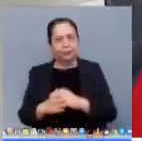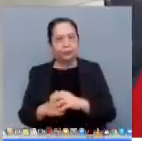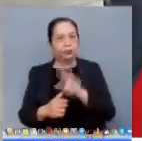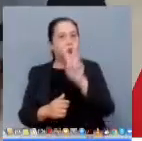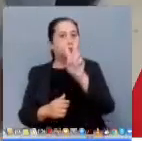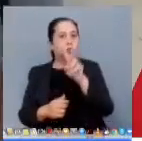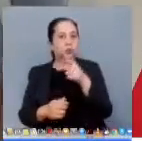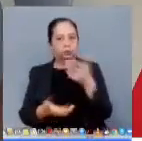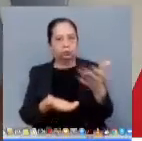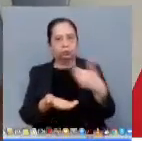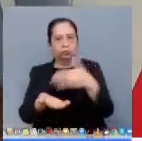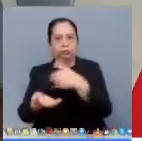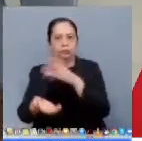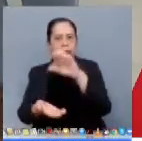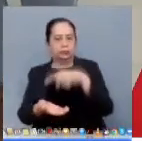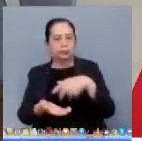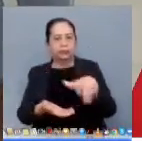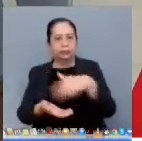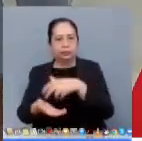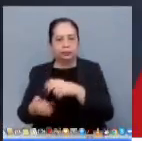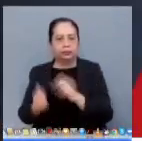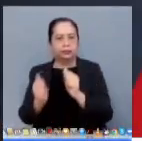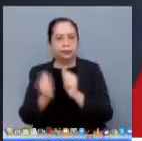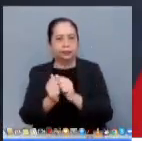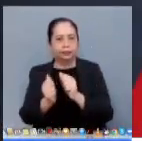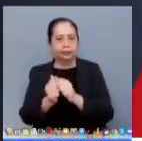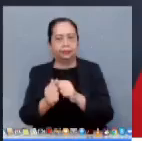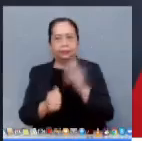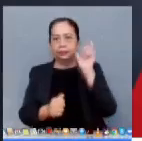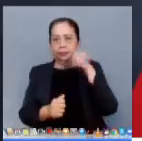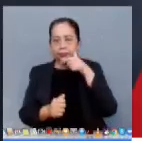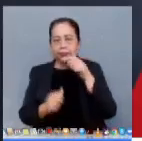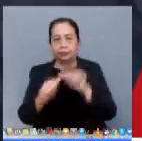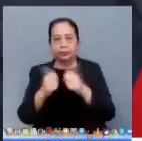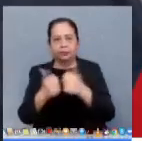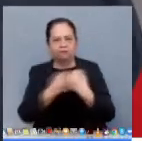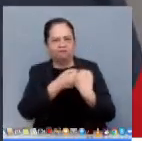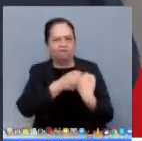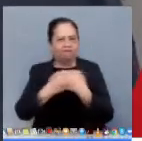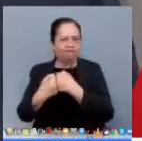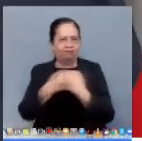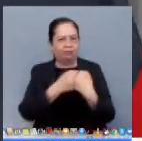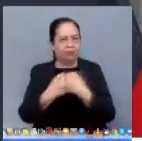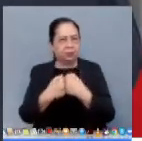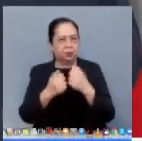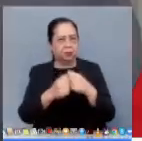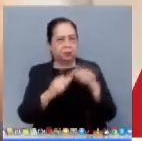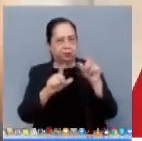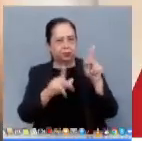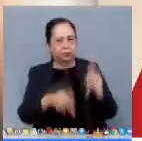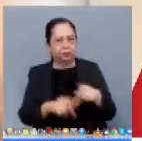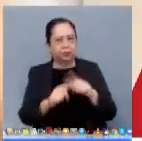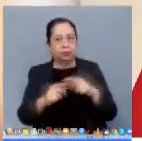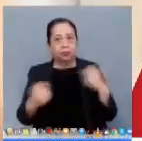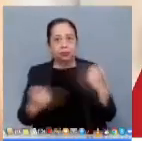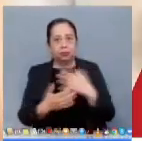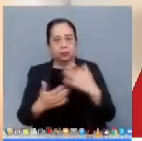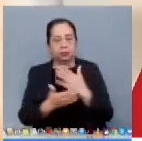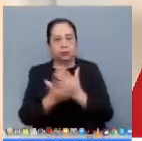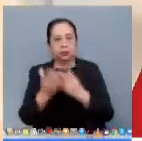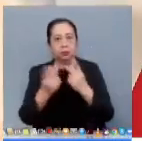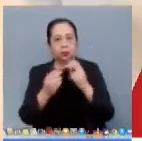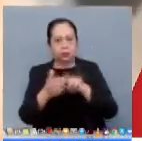noon ng cellphone, kabilang na ang call center agent na nakipangbuno pa sa sospek. Sa sobrang takot ng ibang pasahero ay tumalon mula sa